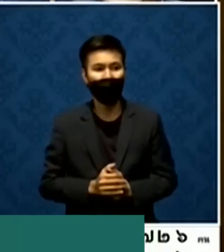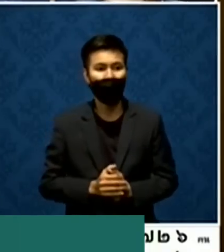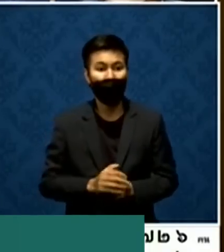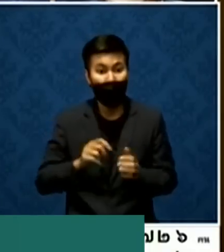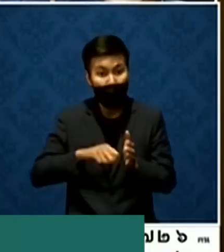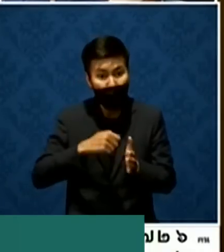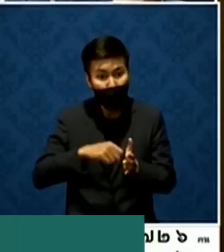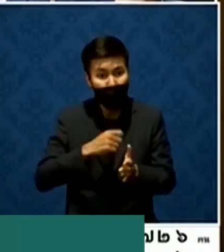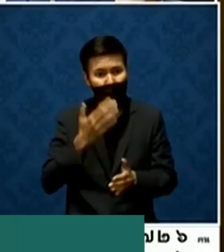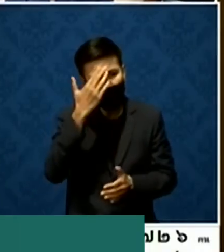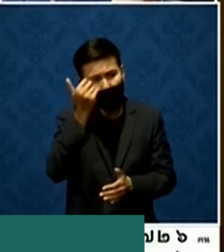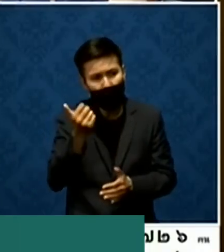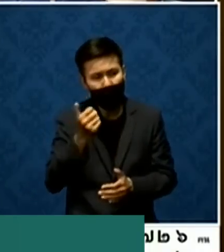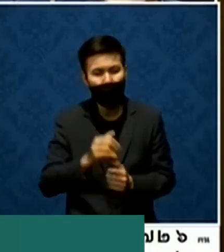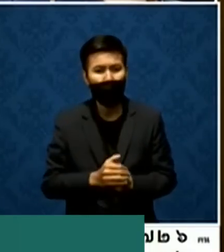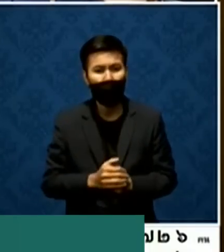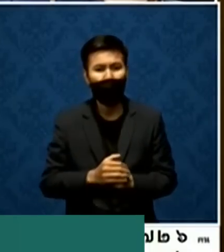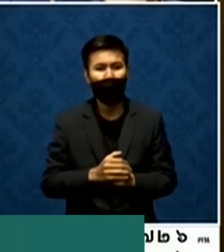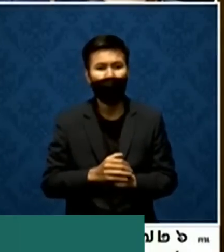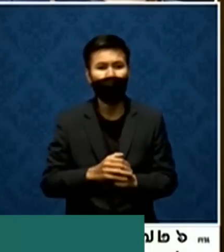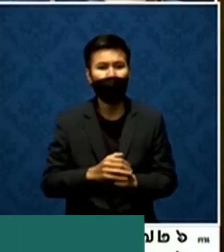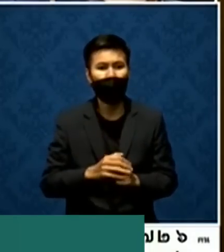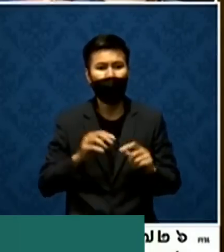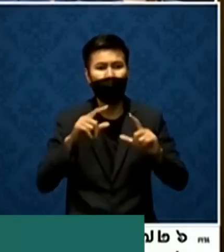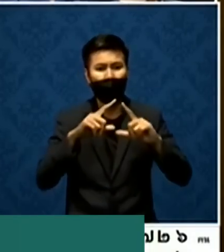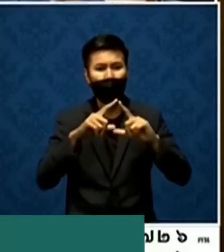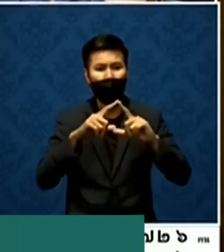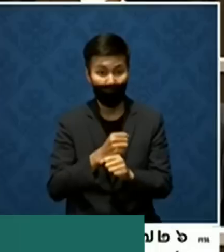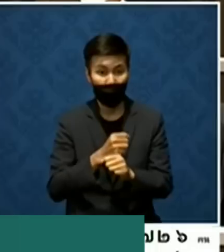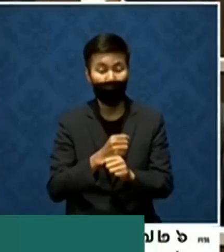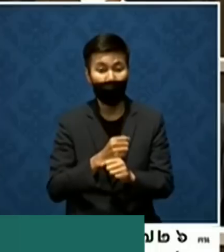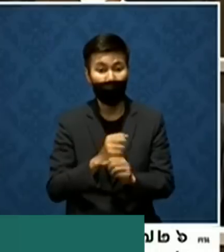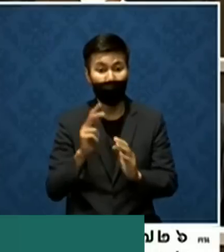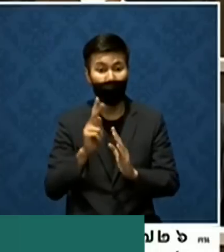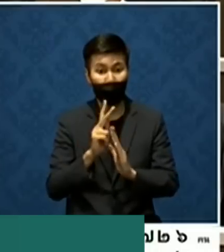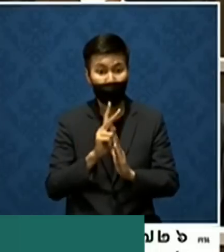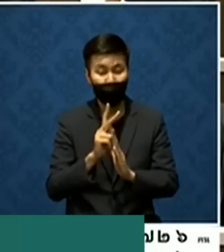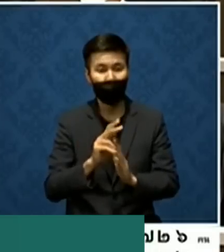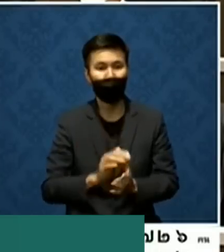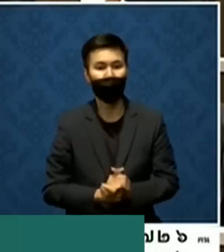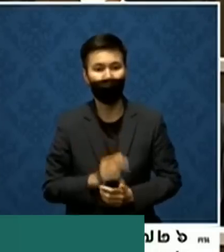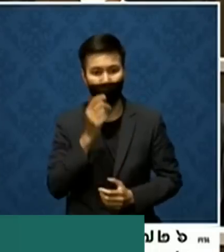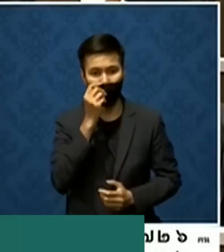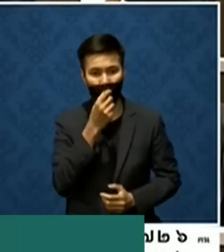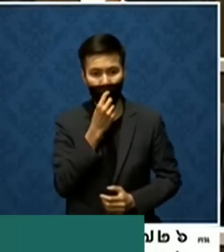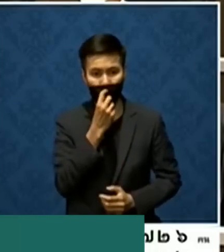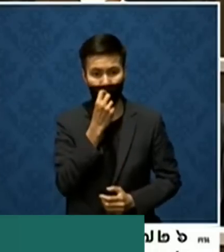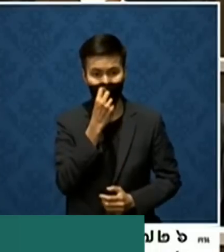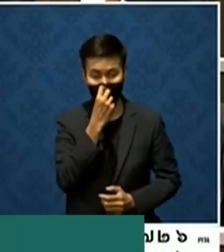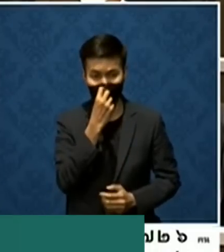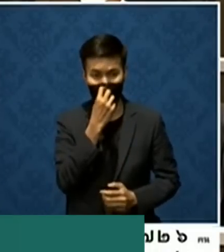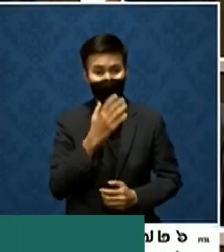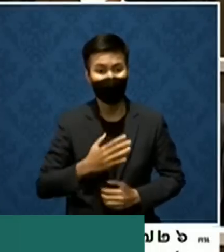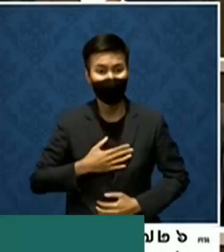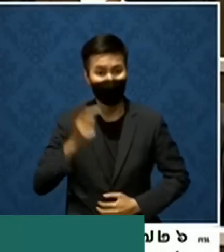ให้เกิดความสับสนขอให้แยกให้ชัดเจนเลยว่าจะใช้โหวตสูตรหารด้วย100หรือว่าจะหารด้วย500แต่ประธานเองเนี่ยก็ยังยืนยันที่จะ